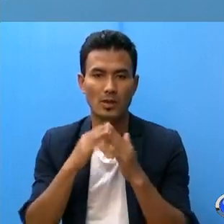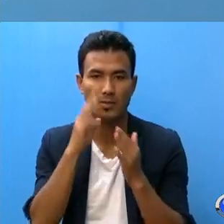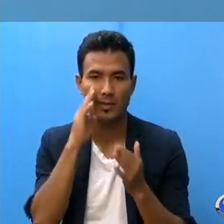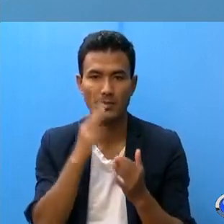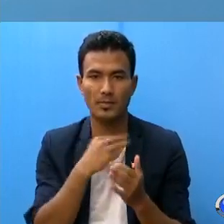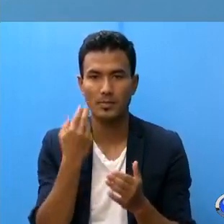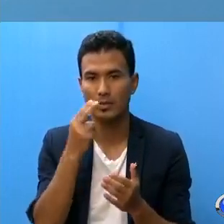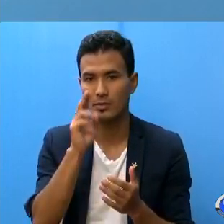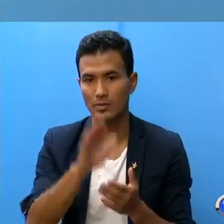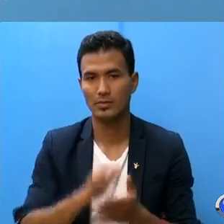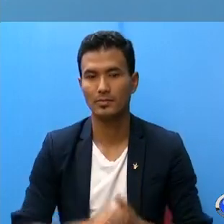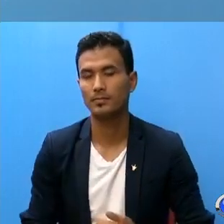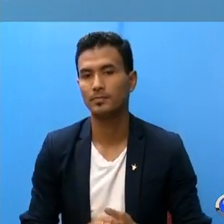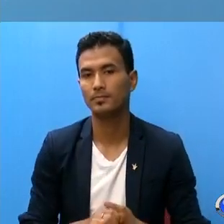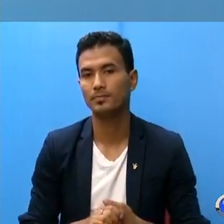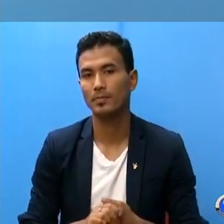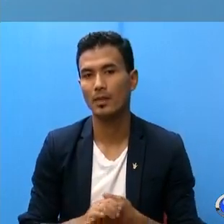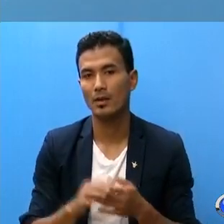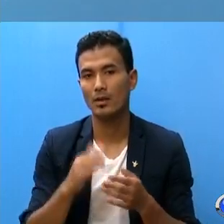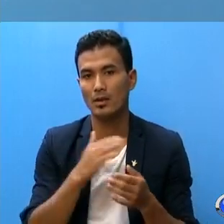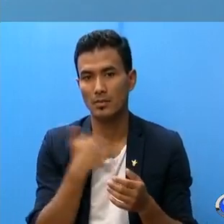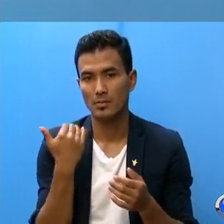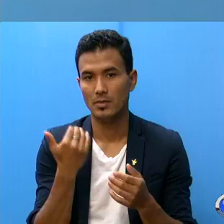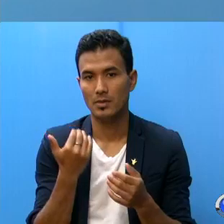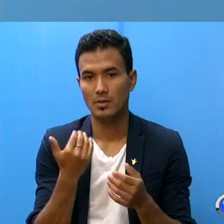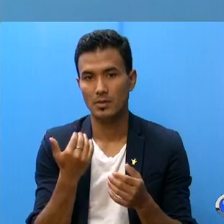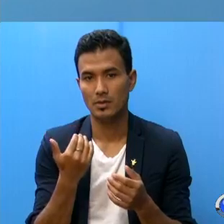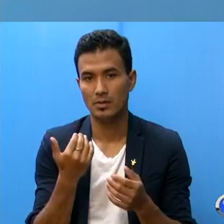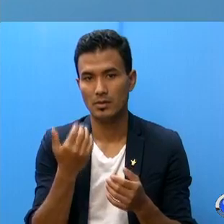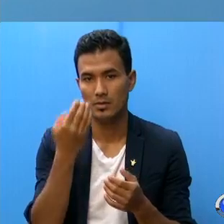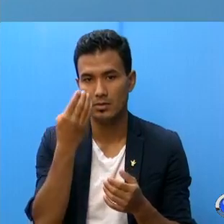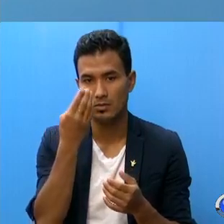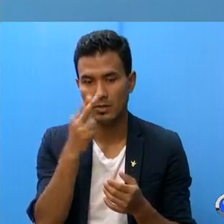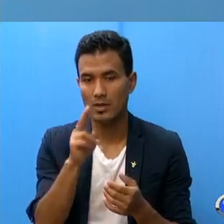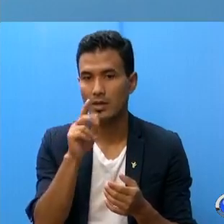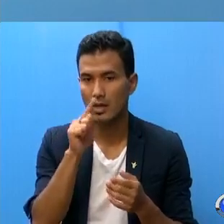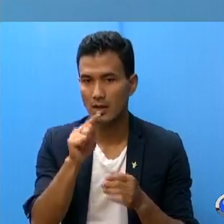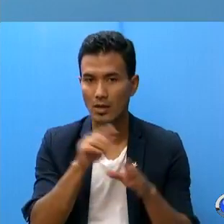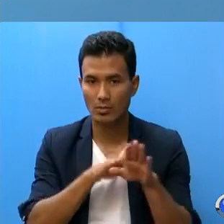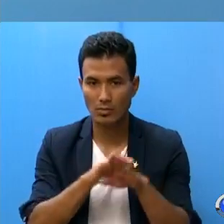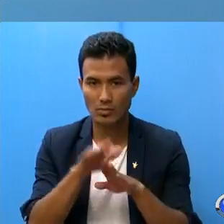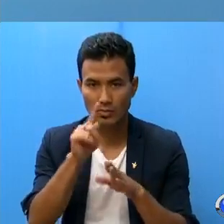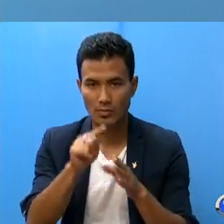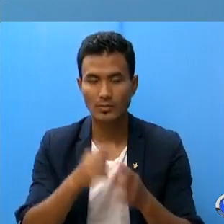निदन भायेको चा एसरी निदन हुने हरू को